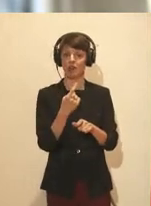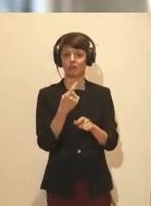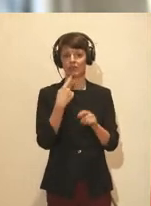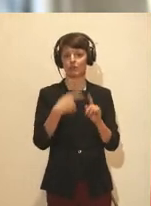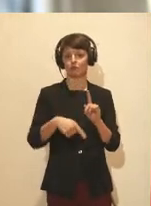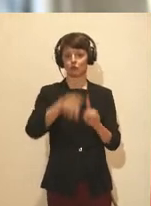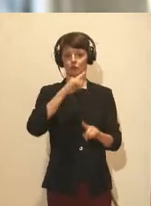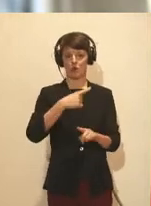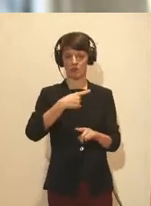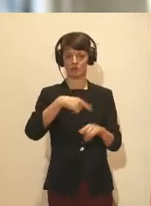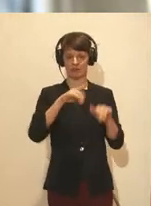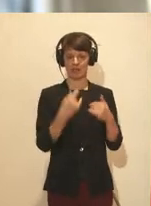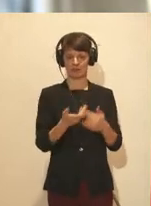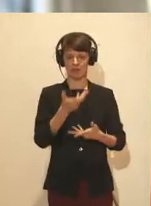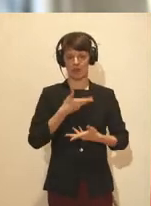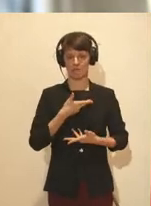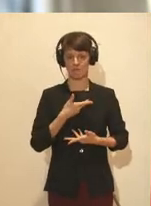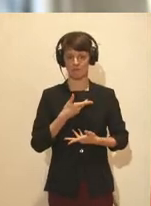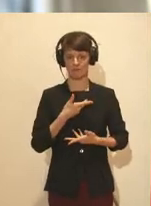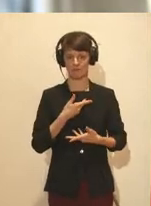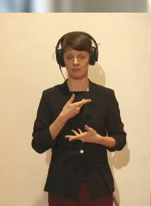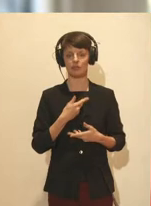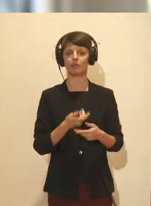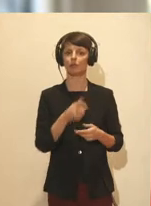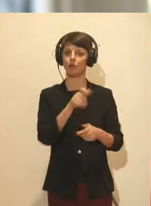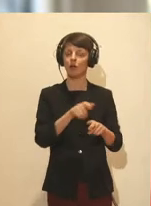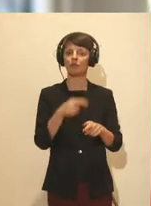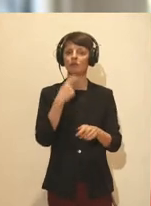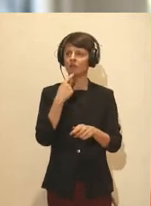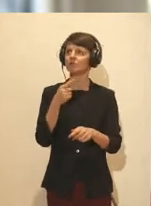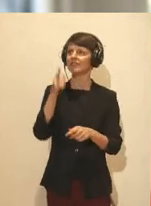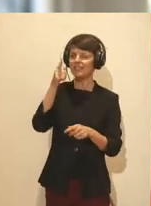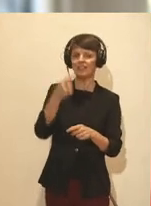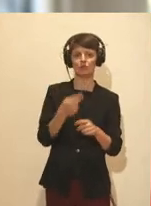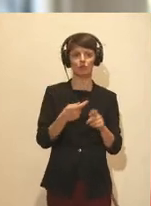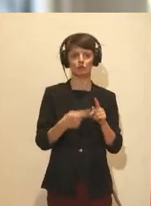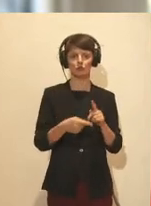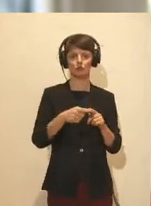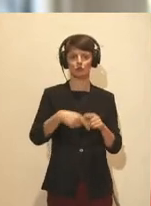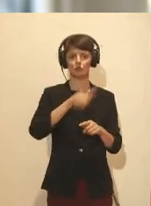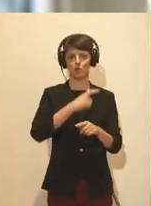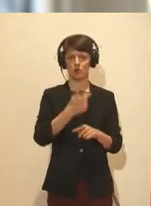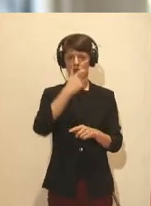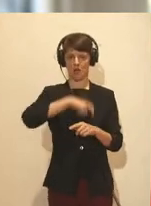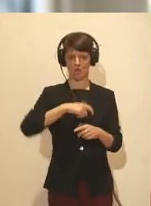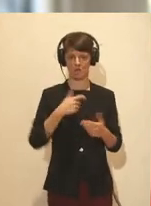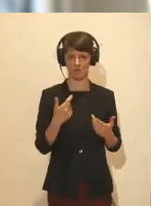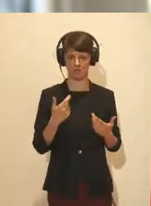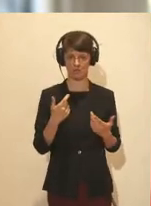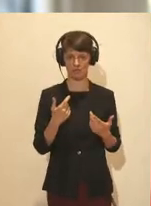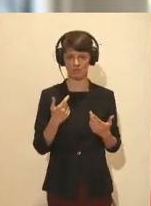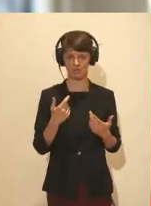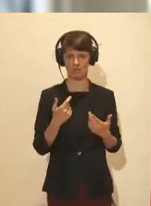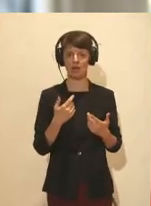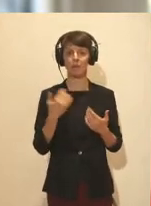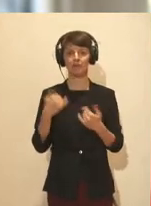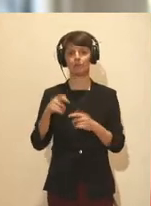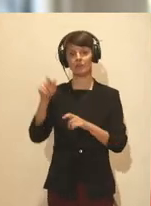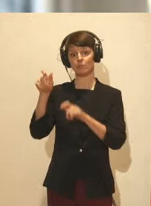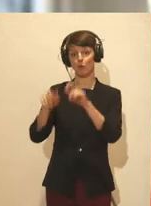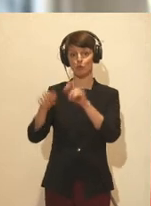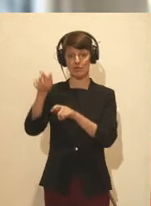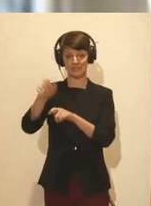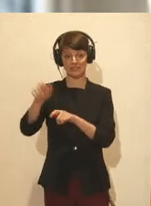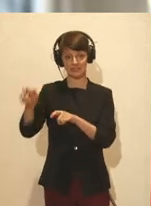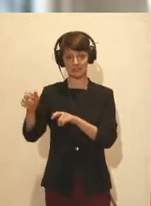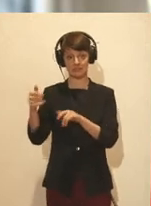die glitzernden sinken tendenziell ist change we have the